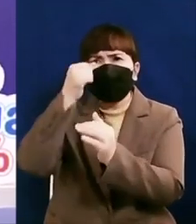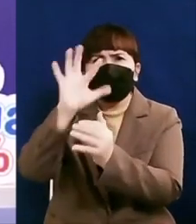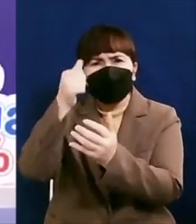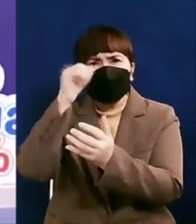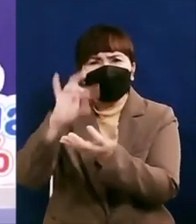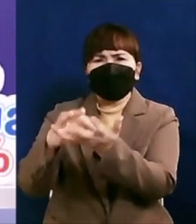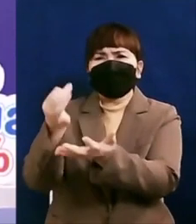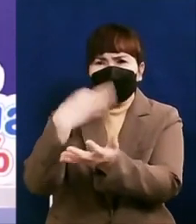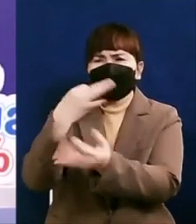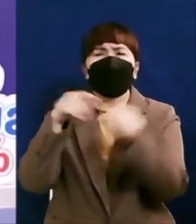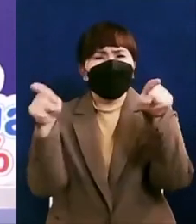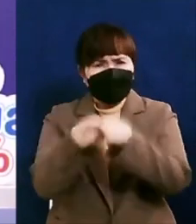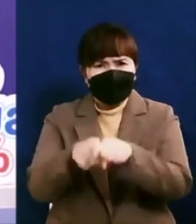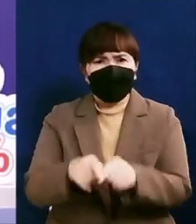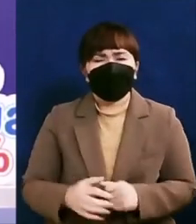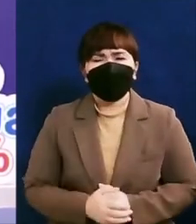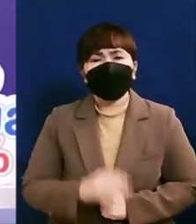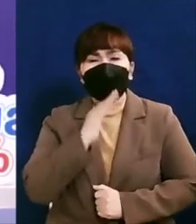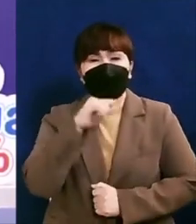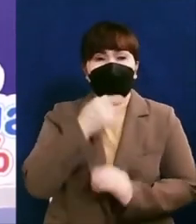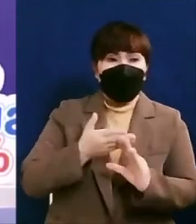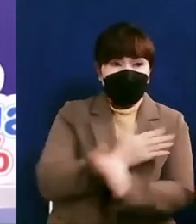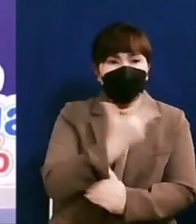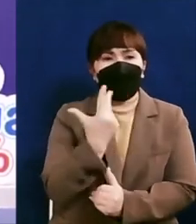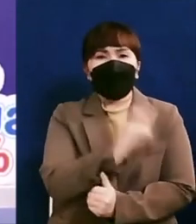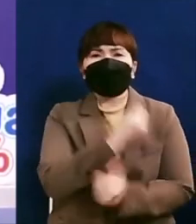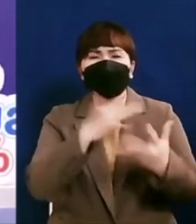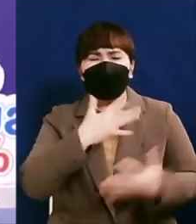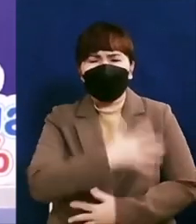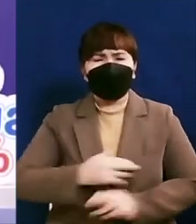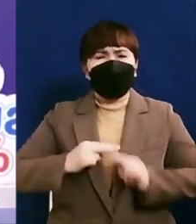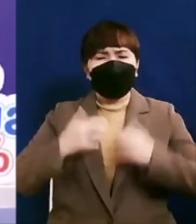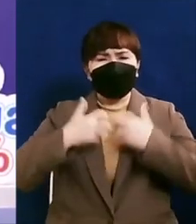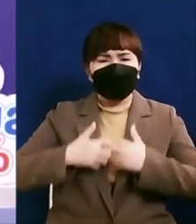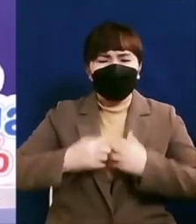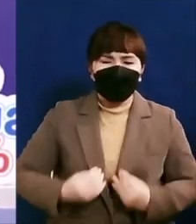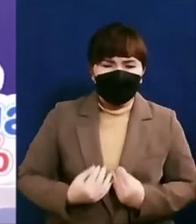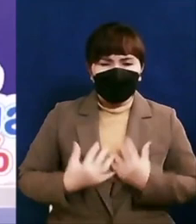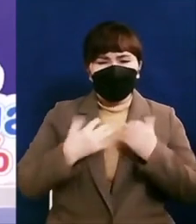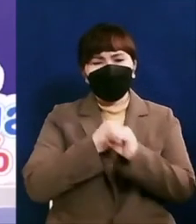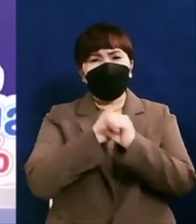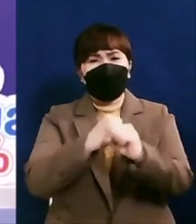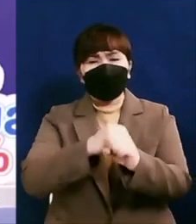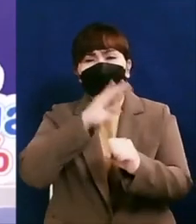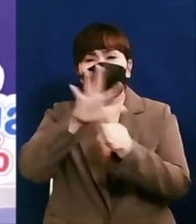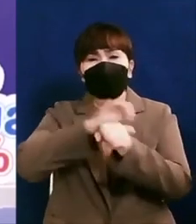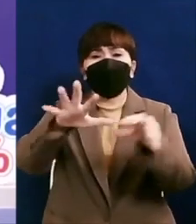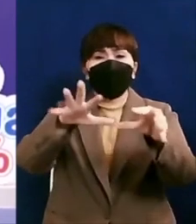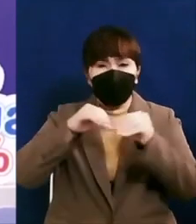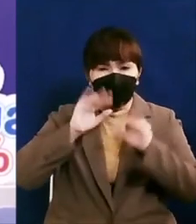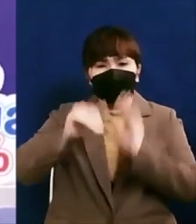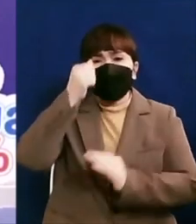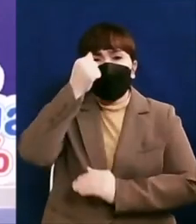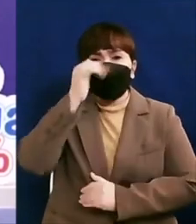น่ะร่างกายของเราไม่ได้รับวัคซีนแล้วนะครับก็เหมือนมีโรงงานผลิตยาอยู่ในตัวก็จะสร้างภูมิคุ้มกันนะครับไปต่อสู้นะครับไ